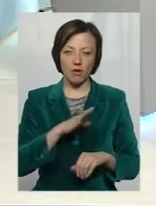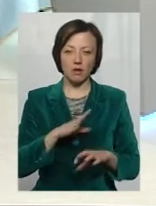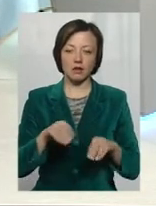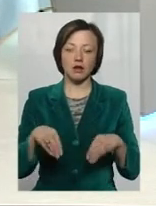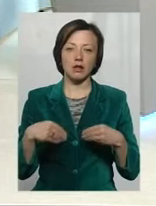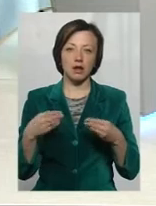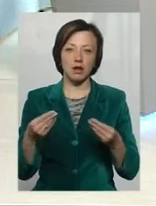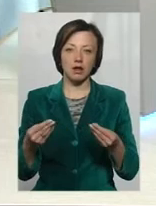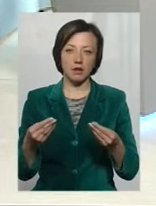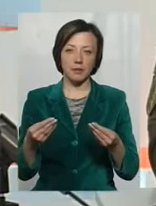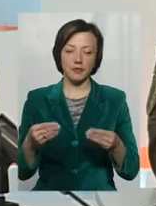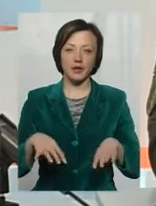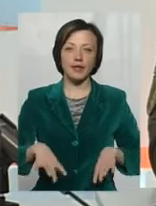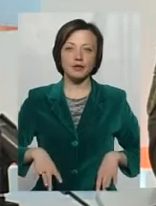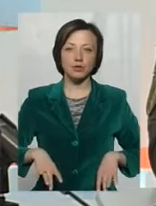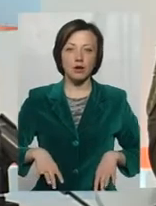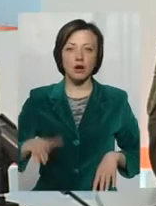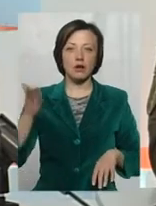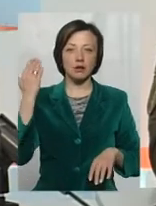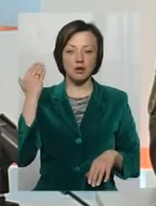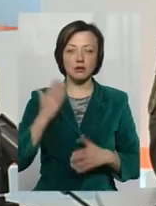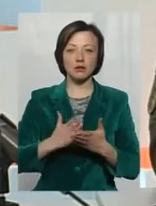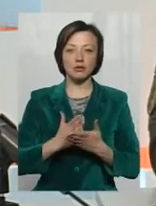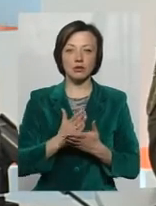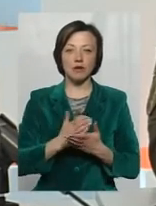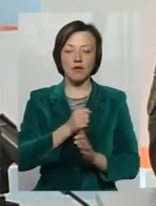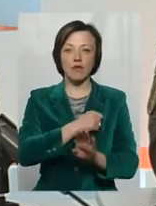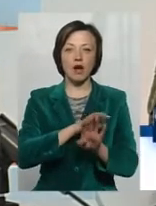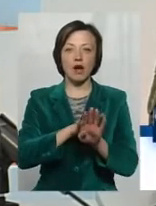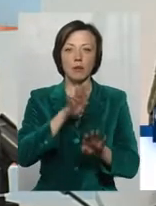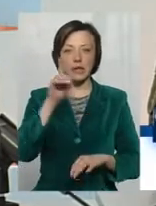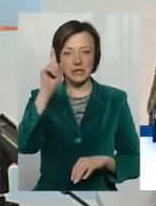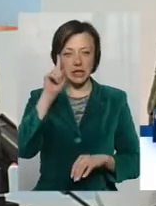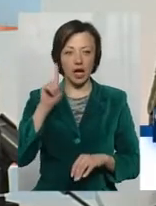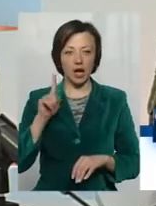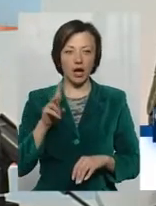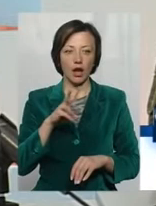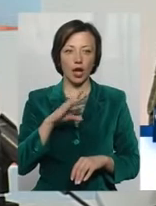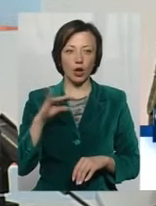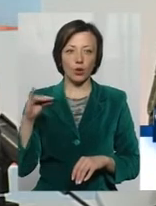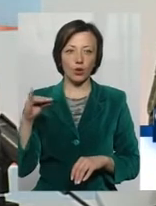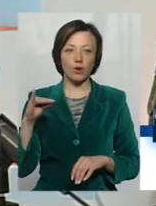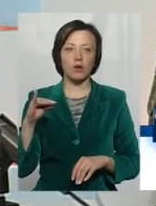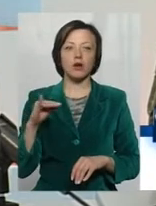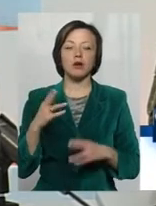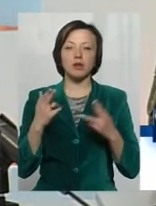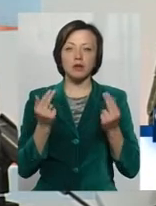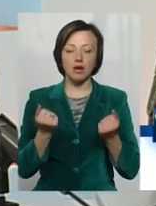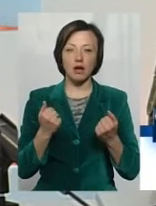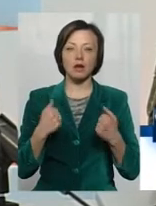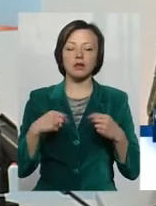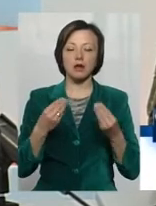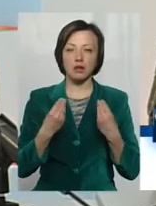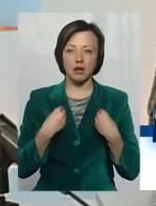надали інструктора, які проходили в свій час службу в армії Ізраїль. І честь їм і хвала, що да, вони надали велику